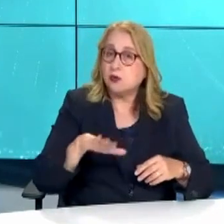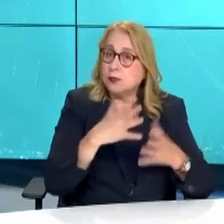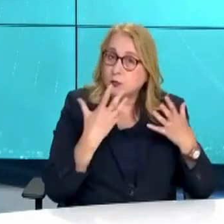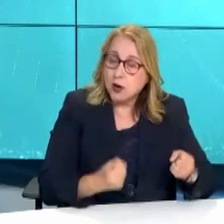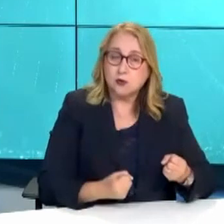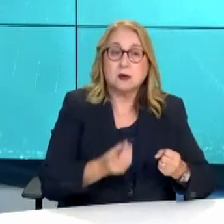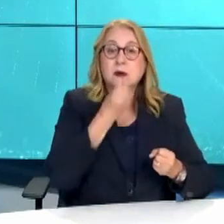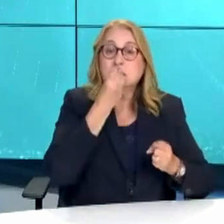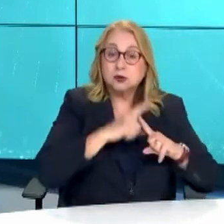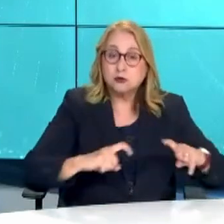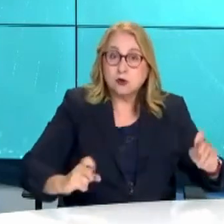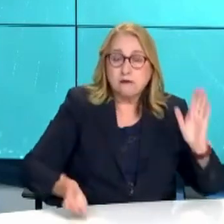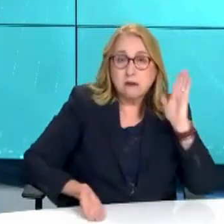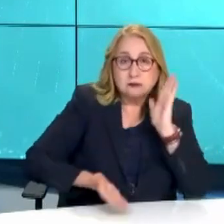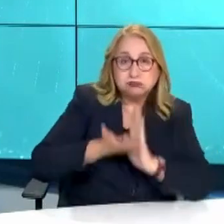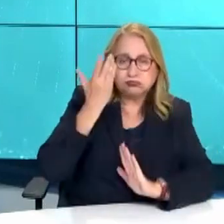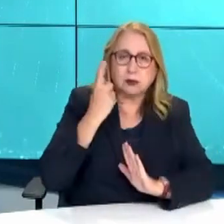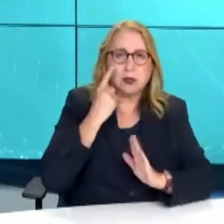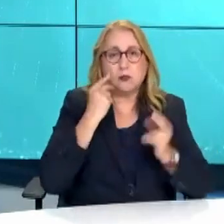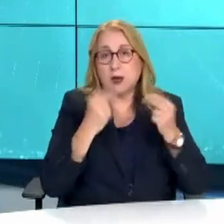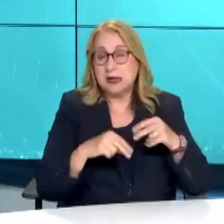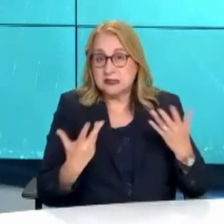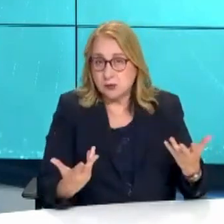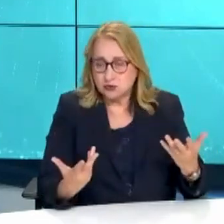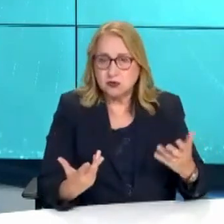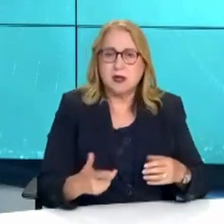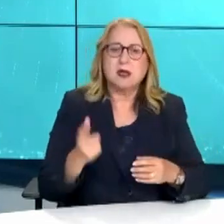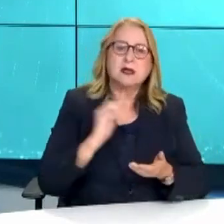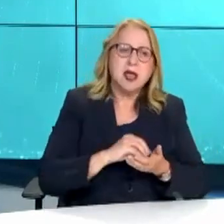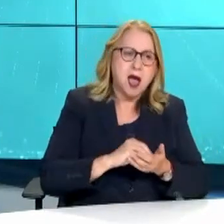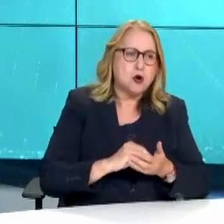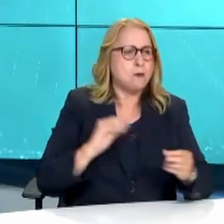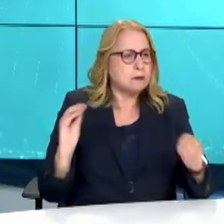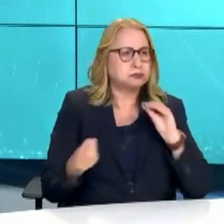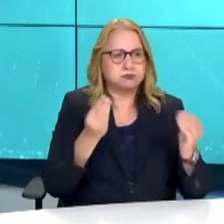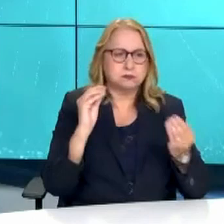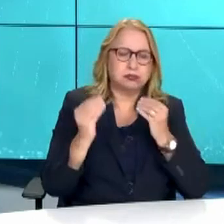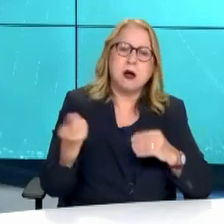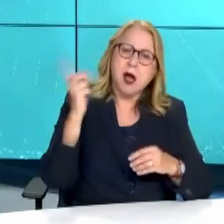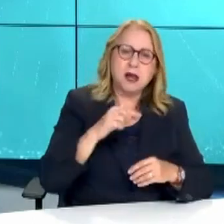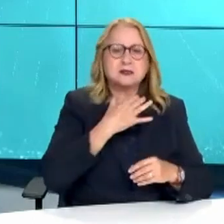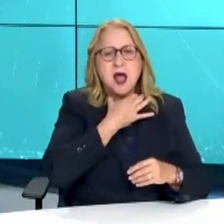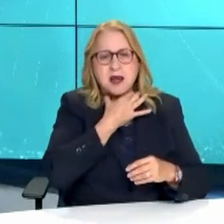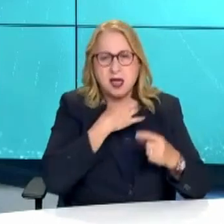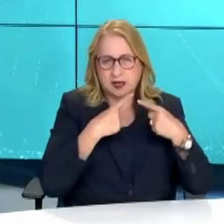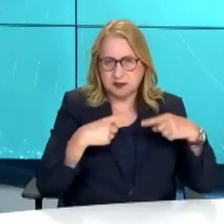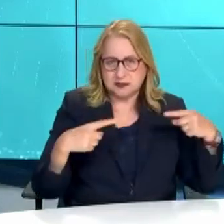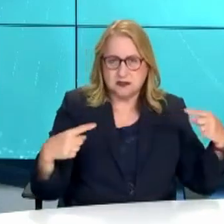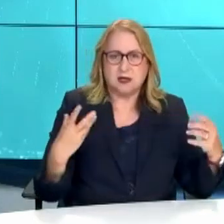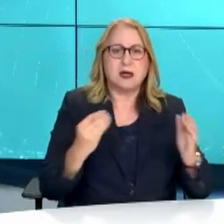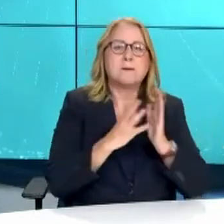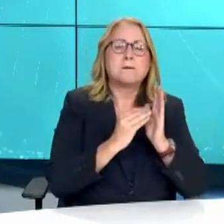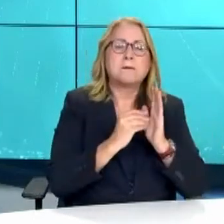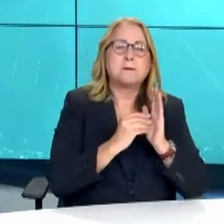και η κάλυψη κάποιων πολύ επίκαιρων έκτακτων κοινωνικών αναγκών. Να αναφέρω μία ενδεικτική, την